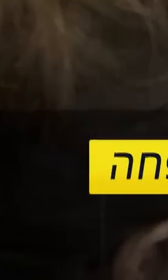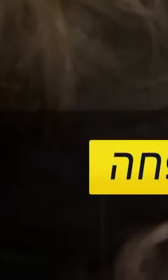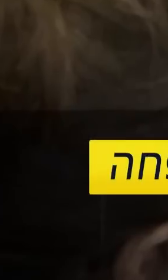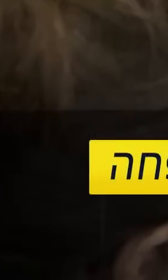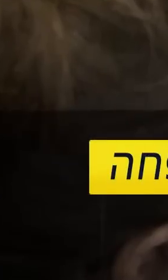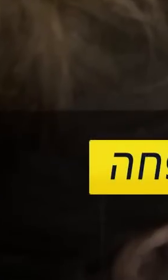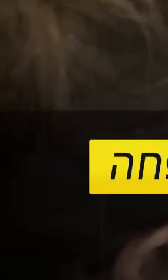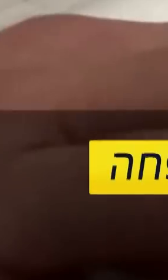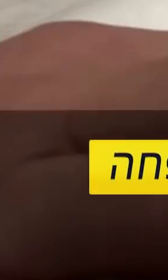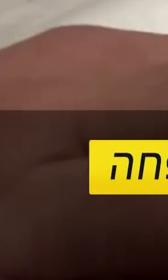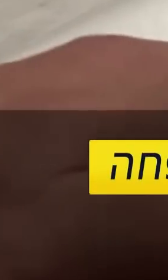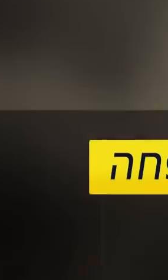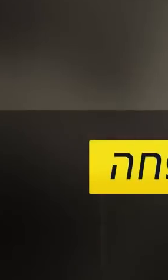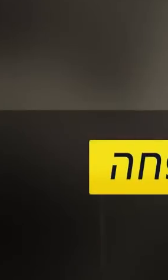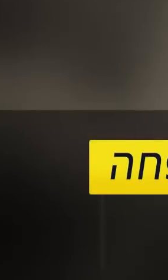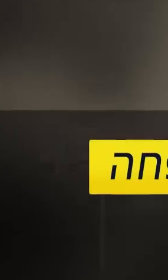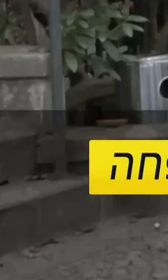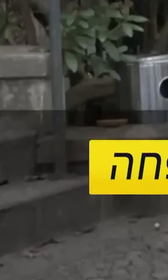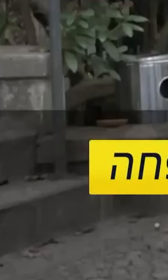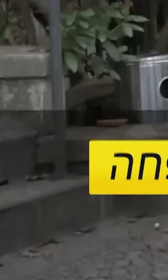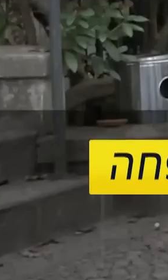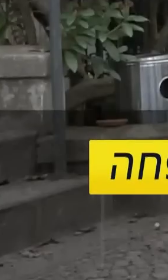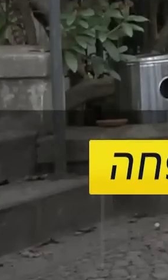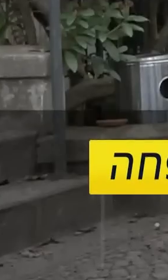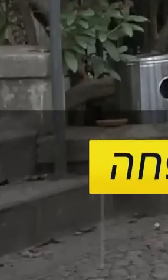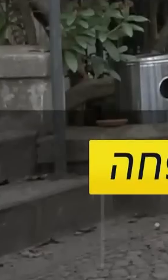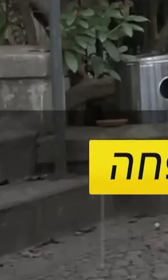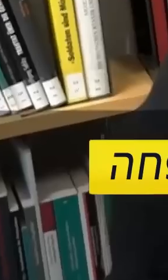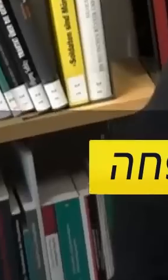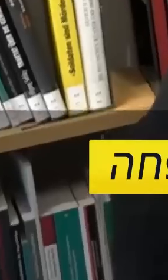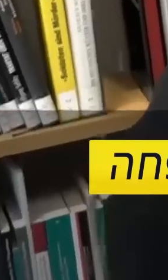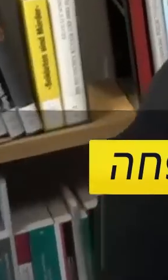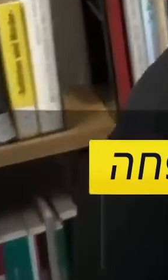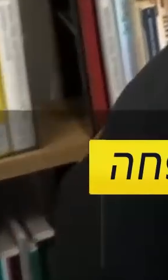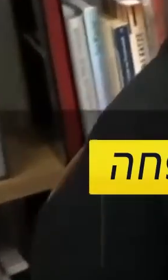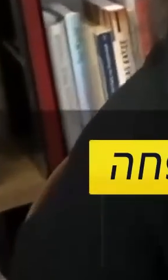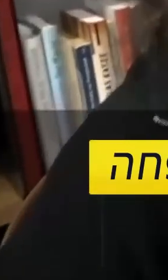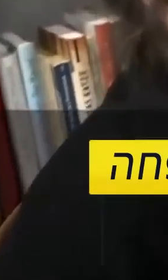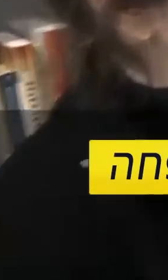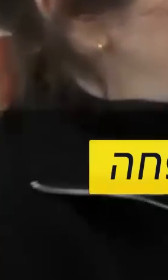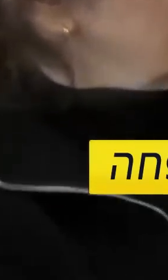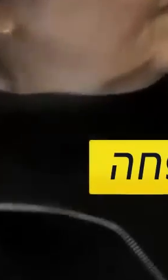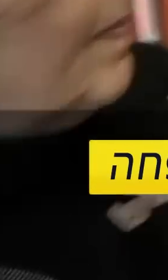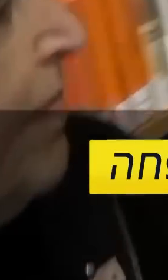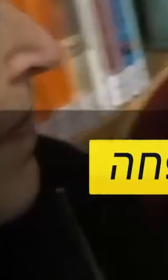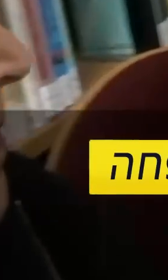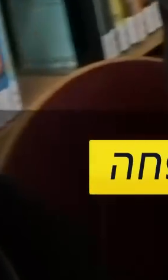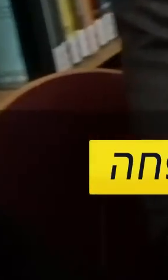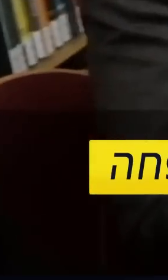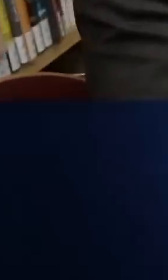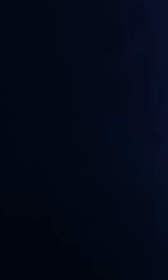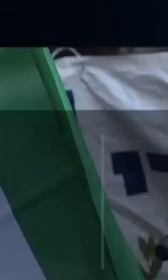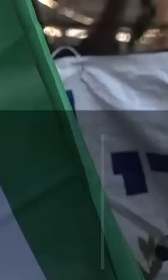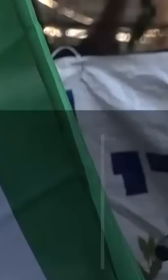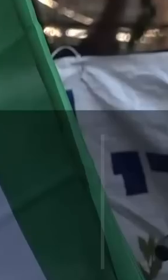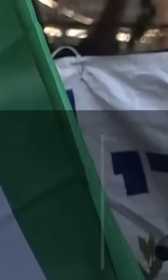ובגטאות. זה בעצם הגוף הכי גדול של מסמכים שיש על משפחה. It is amazing that they have survived the